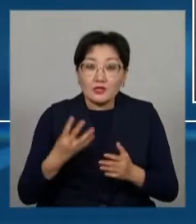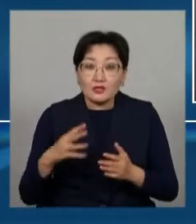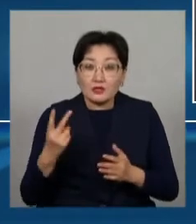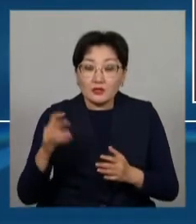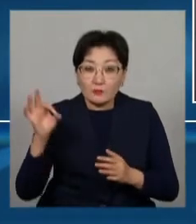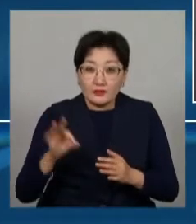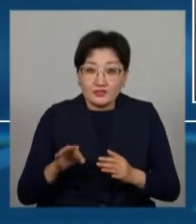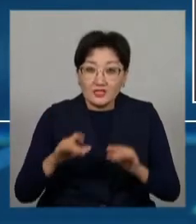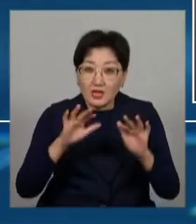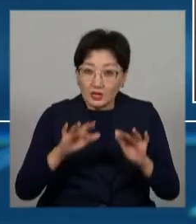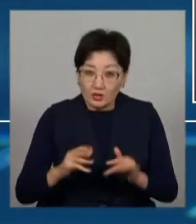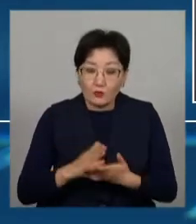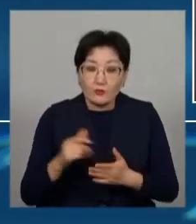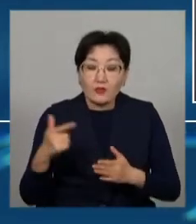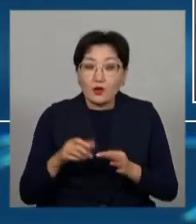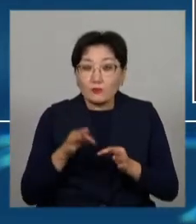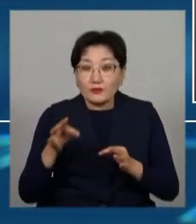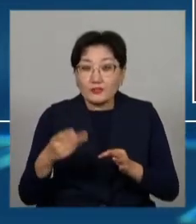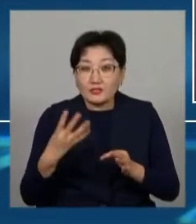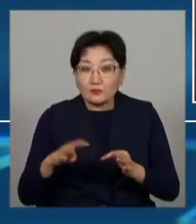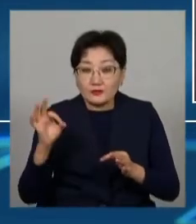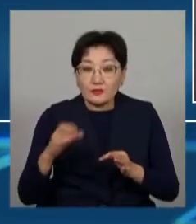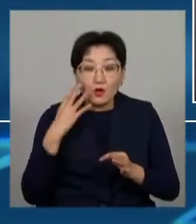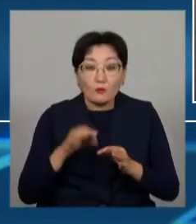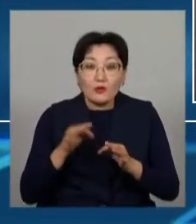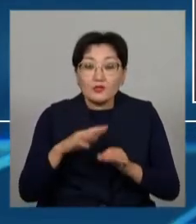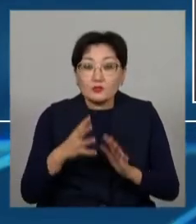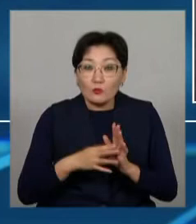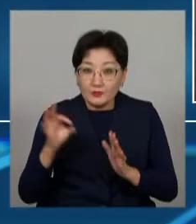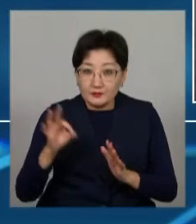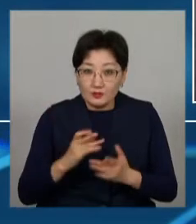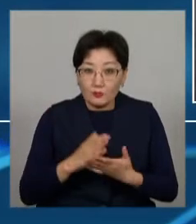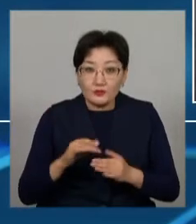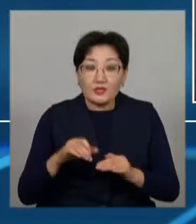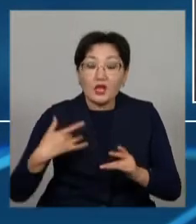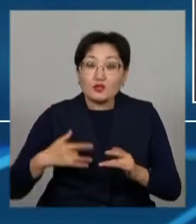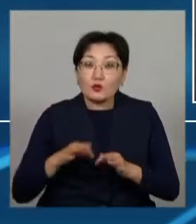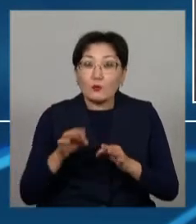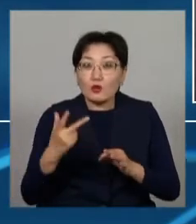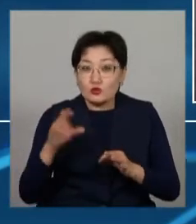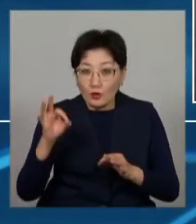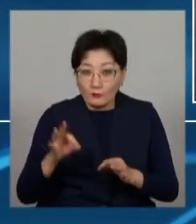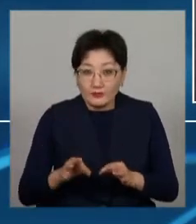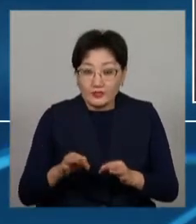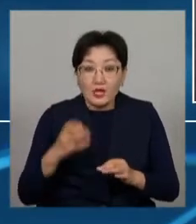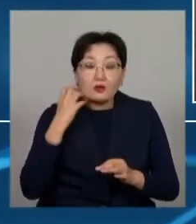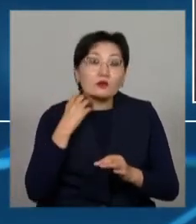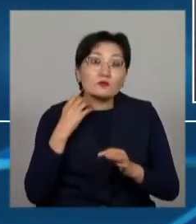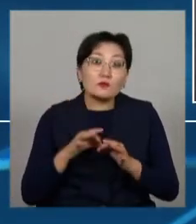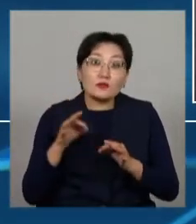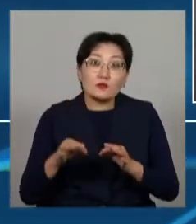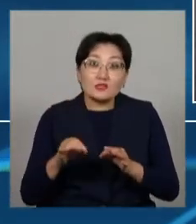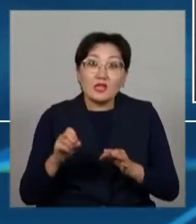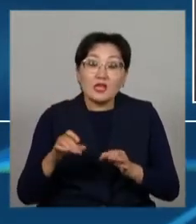аумағын әлде қар басып жатыр. Атырау облысында 40%, Алматы облысында 19% құрайды, және Жамбыл облысында 3%. Қызылорда облысындағы